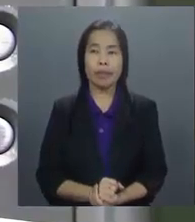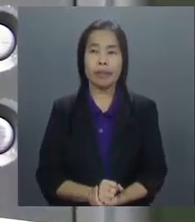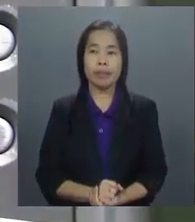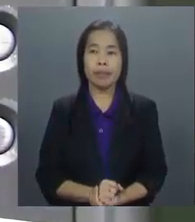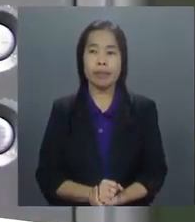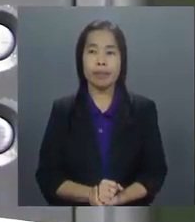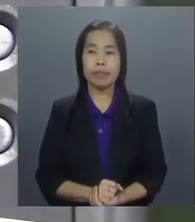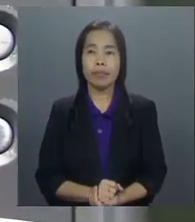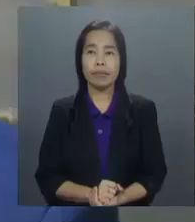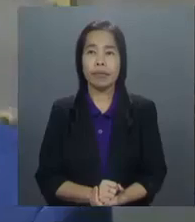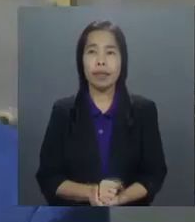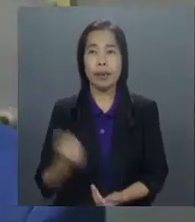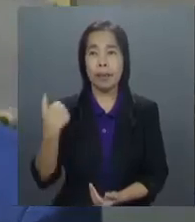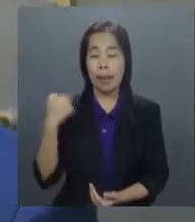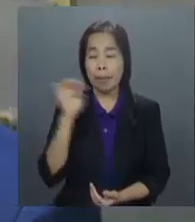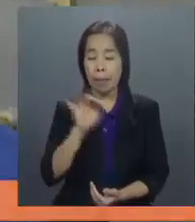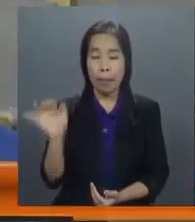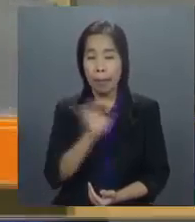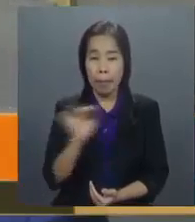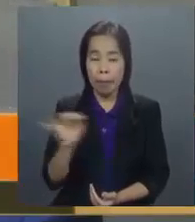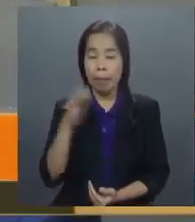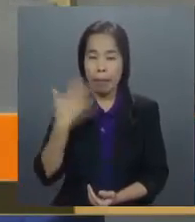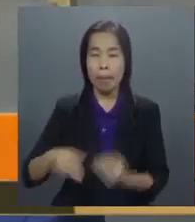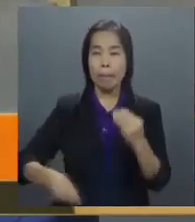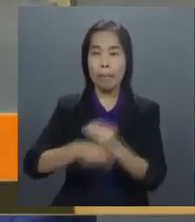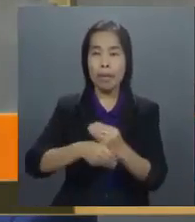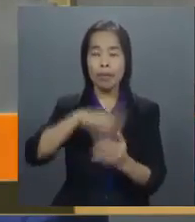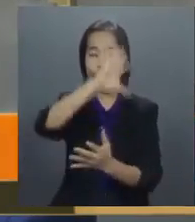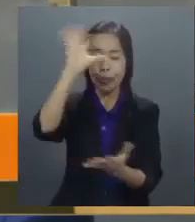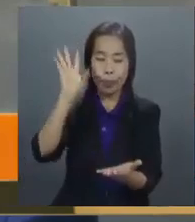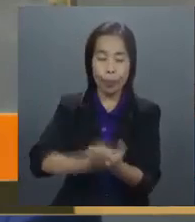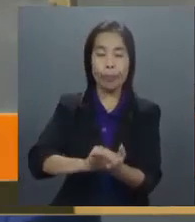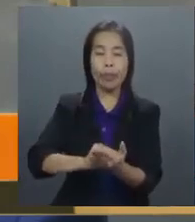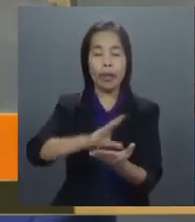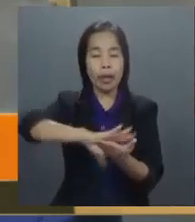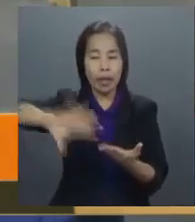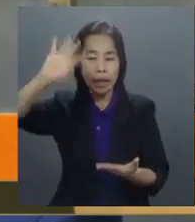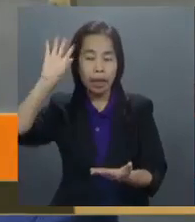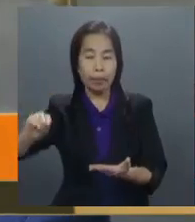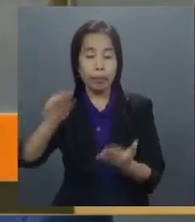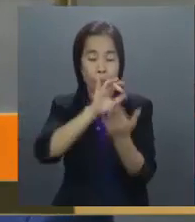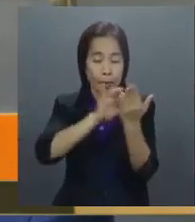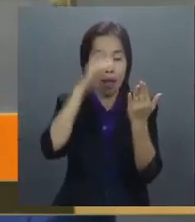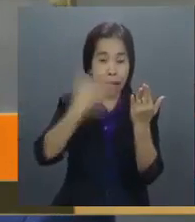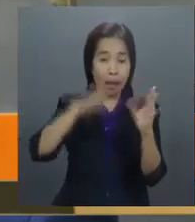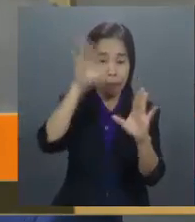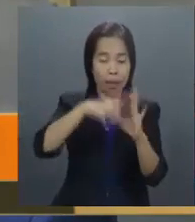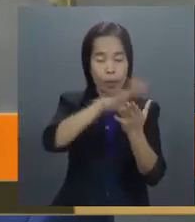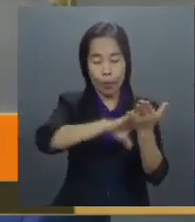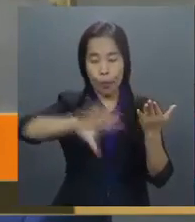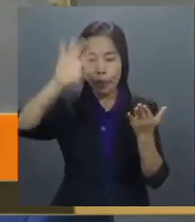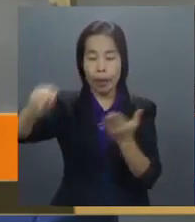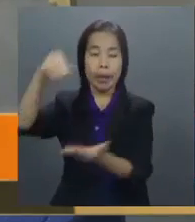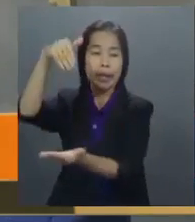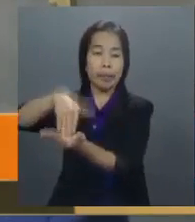้คุณกรอกข้อมูลนะคะแล้วก็เป็นขั้นตอนเพิ่มเติมแค่ว่าโหลดข้อมูลโหลดเอกสารนะคะทางอินเทอร์เน็ตแล้วเรา